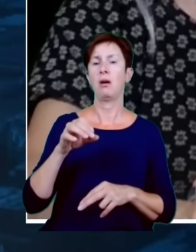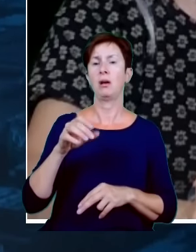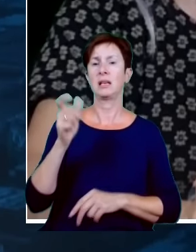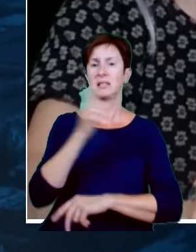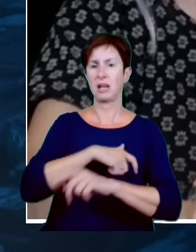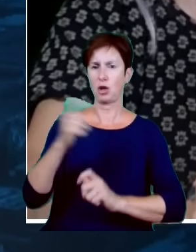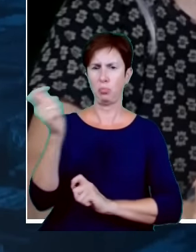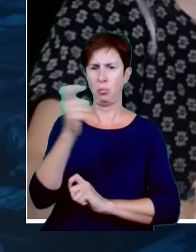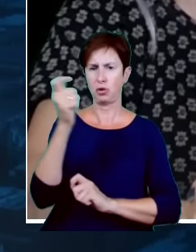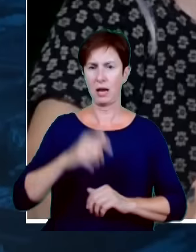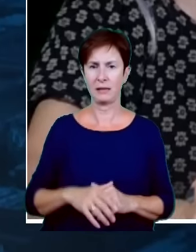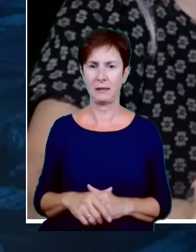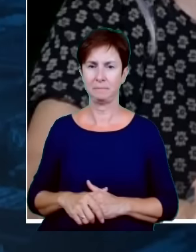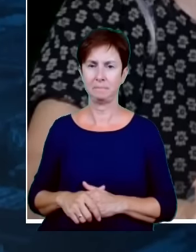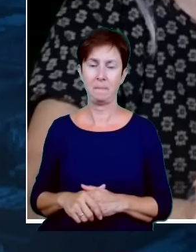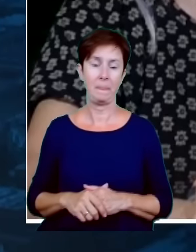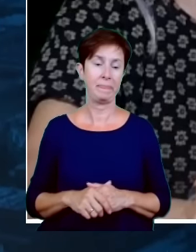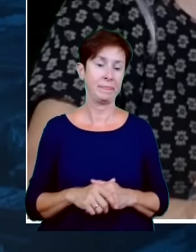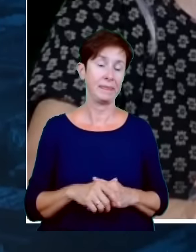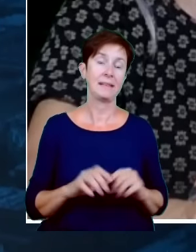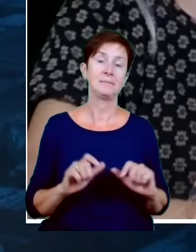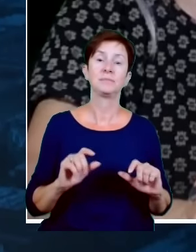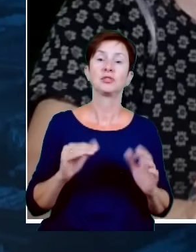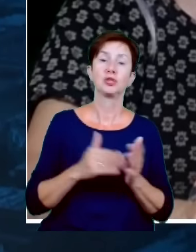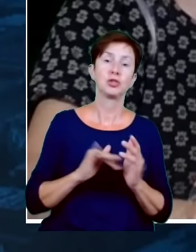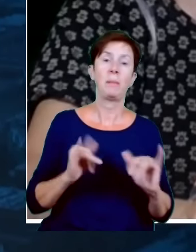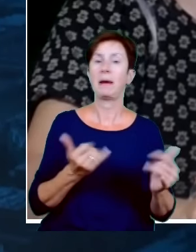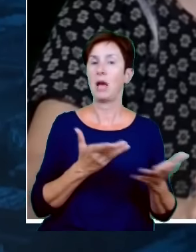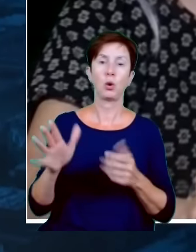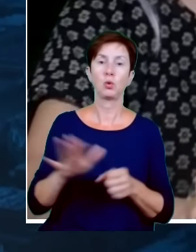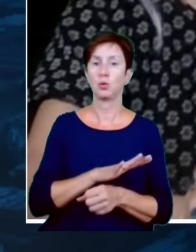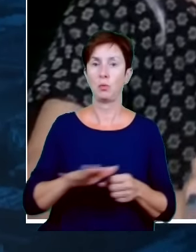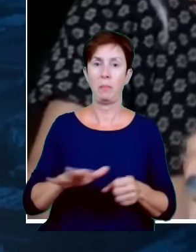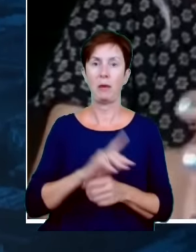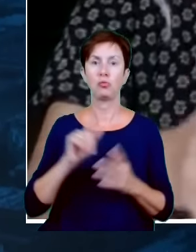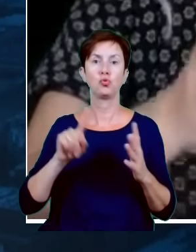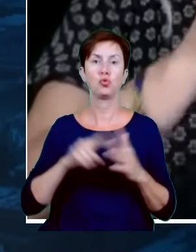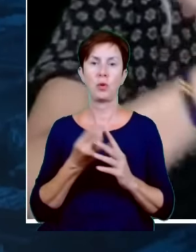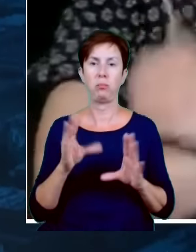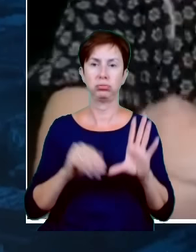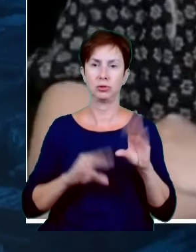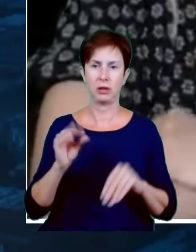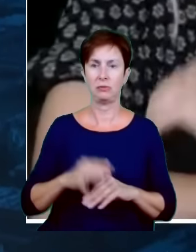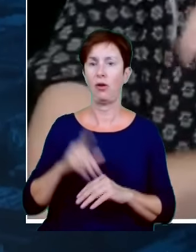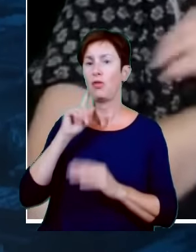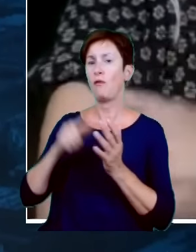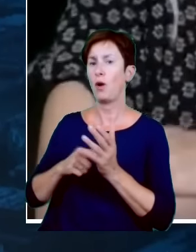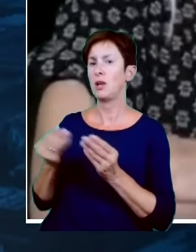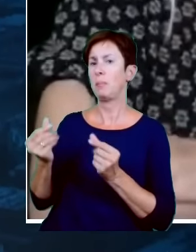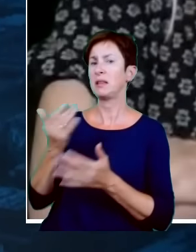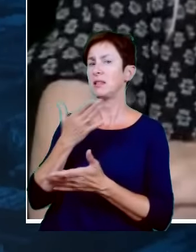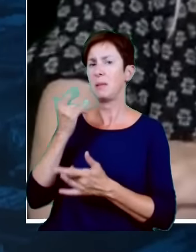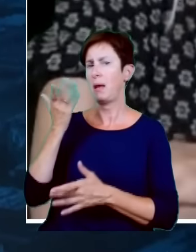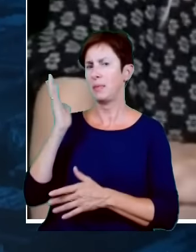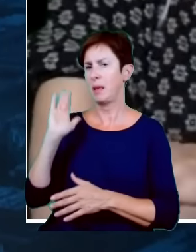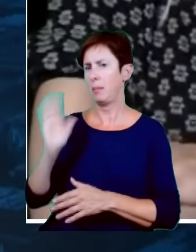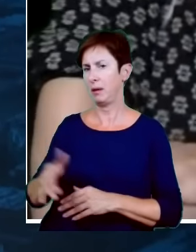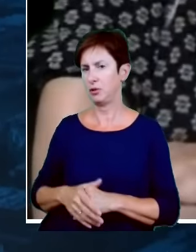wie pani jakoś trzeba uzupełnić te te dziury budżetowe więc trzeba spieniężyć odbiorą temat